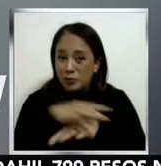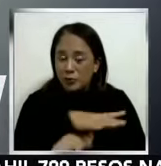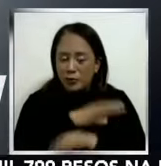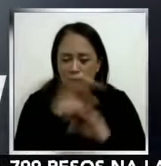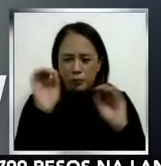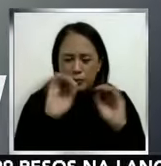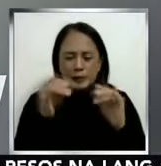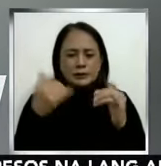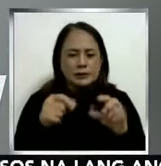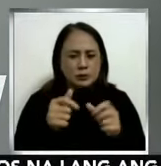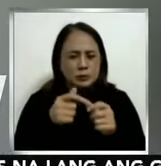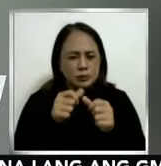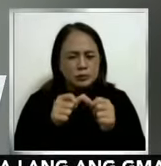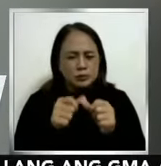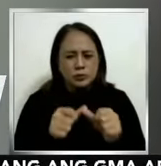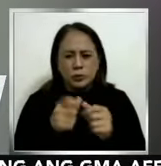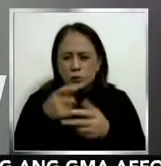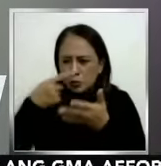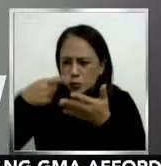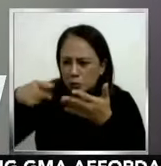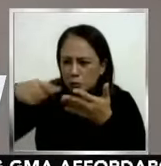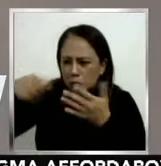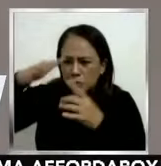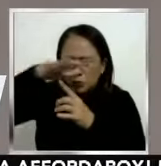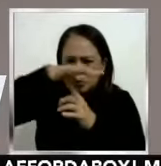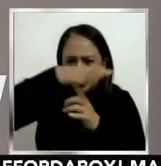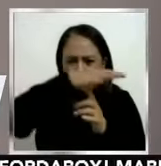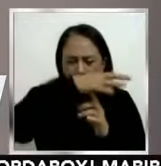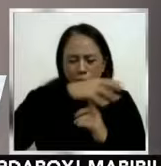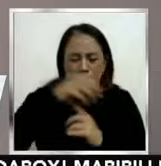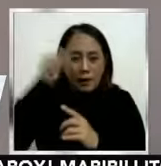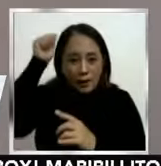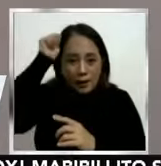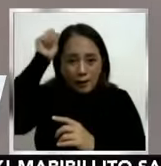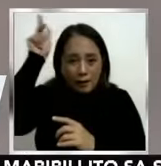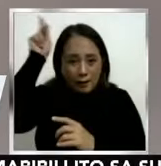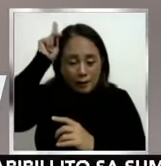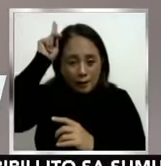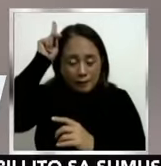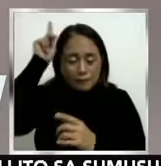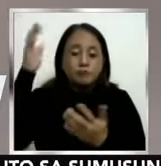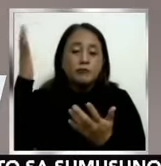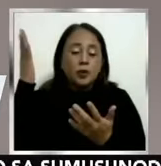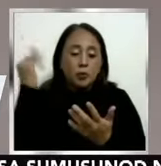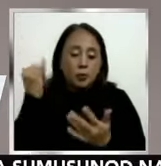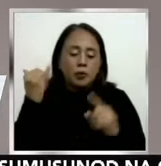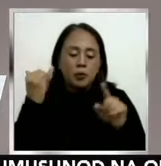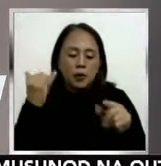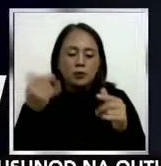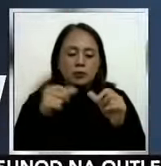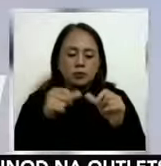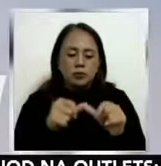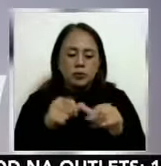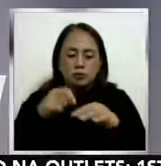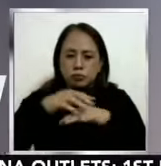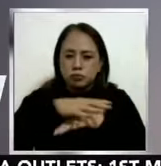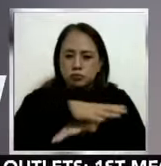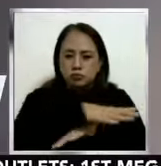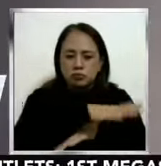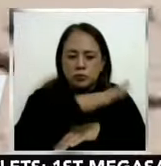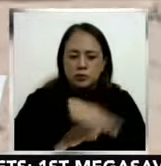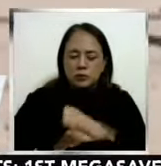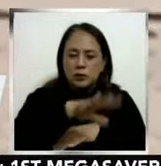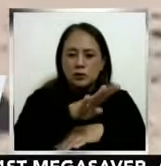aerial inspection ang pamunuan ng Malayaklan. Paniniguro raw nila ito lalo't umabot na ang oil spill sa Nagubat Island, sa